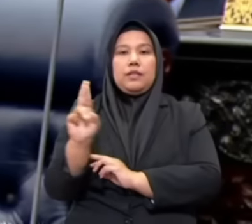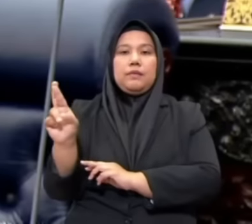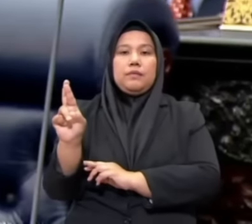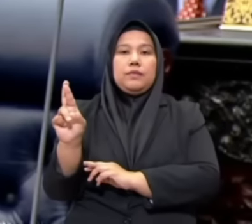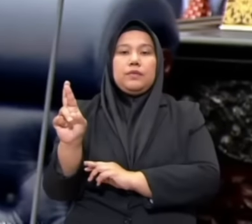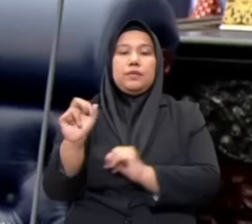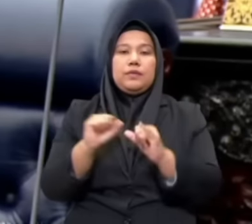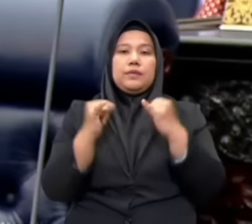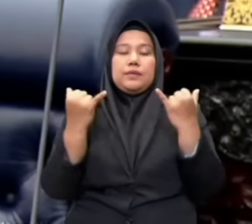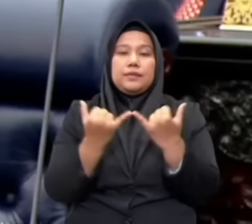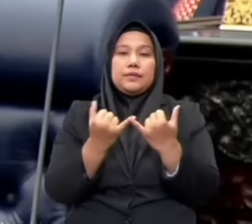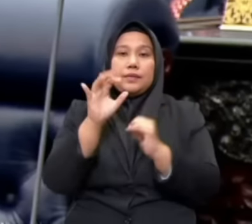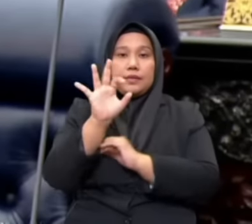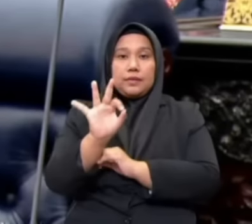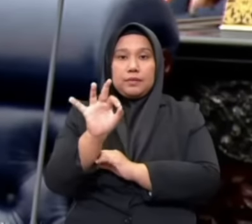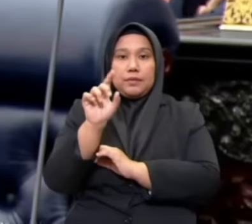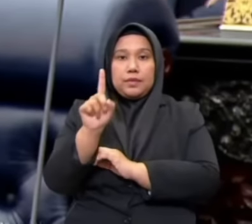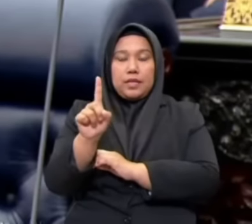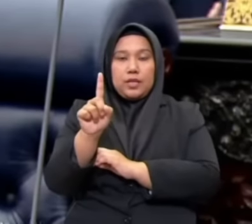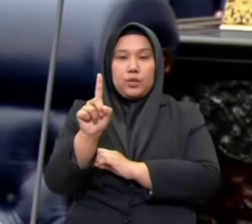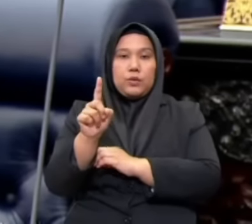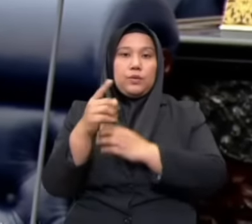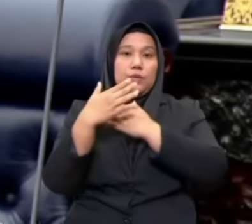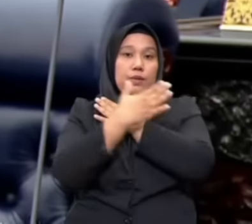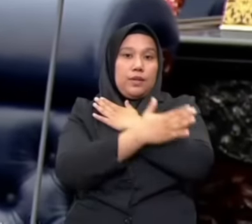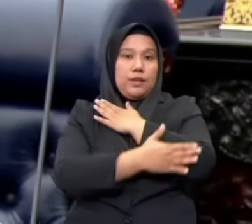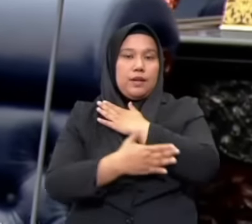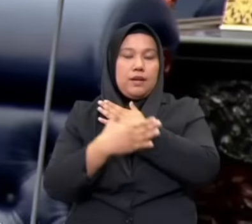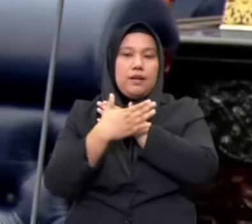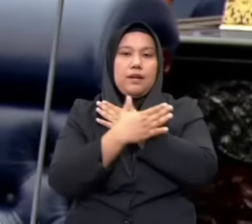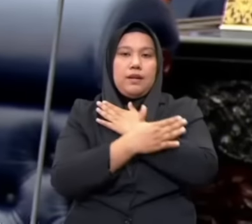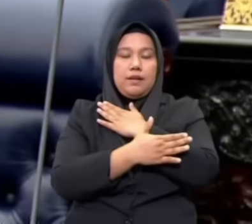syarikat, melibatkan 91 countries atas